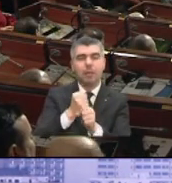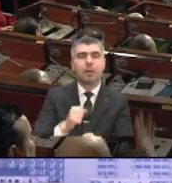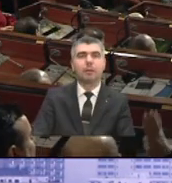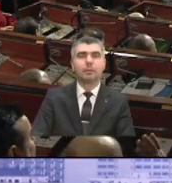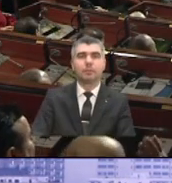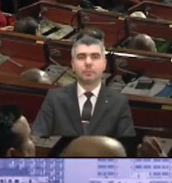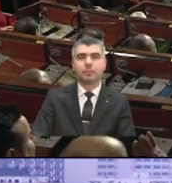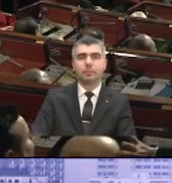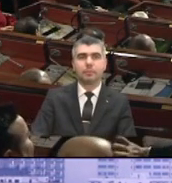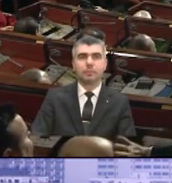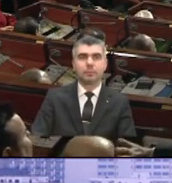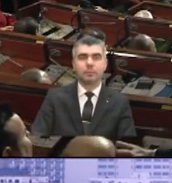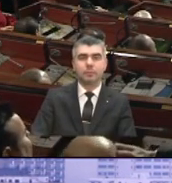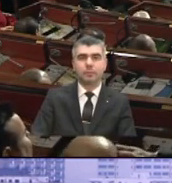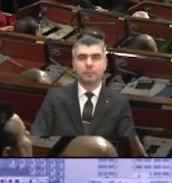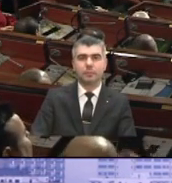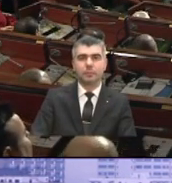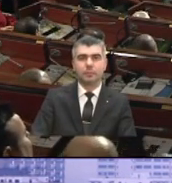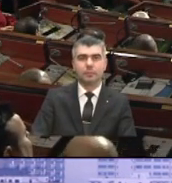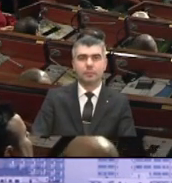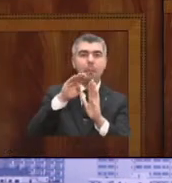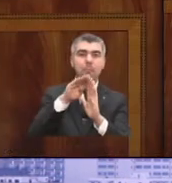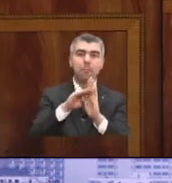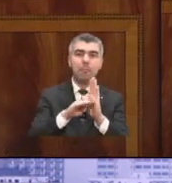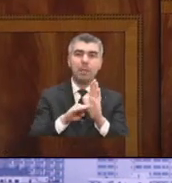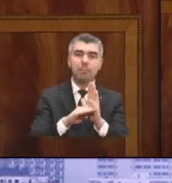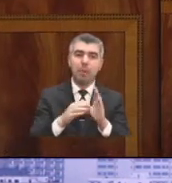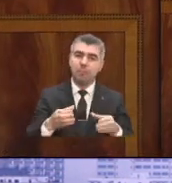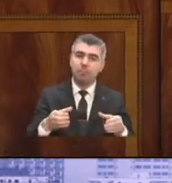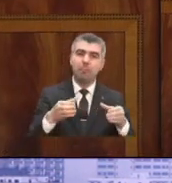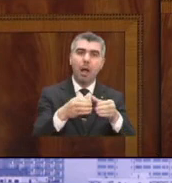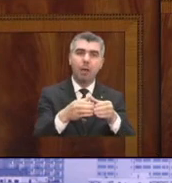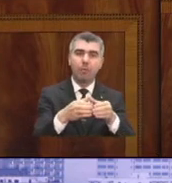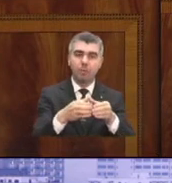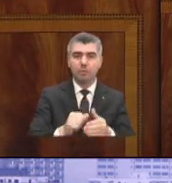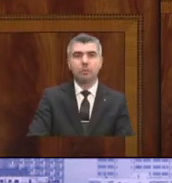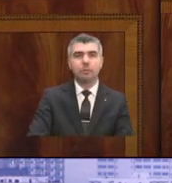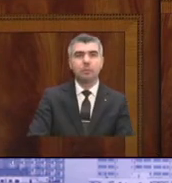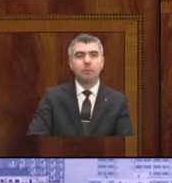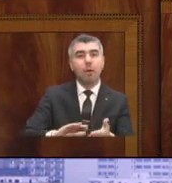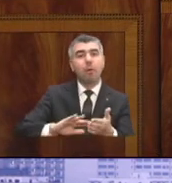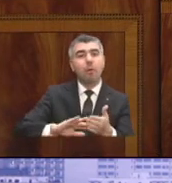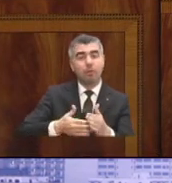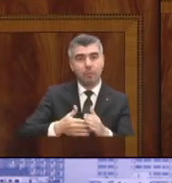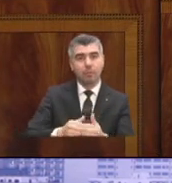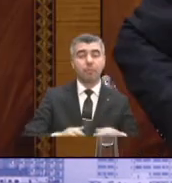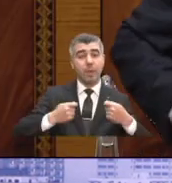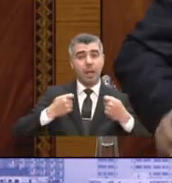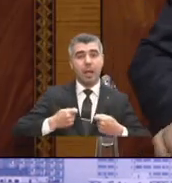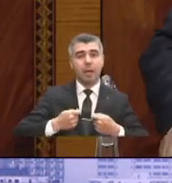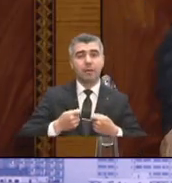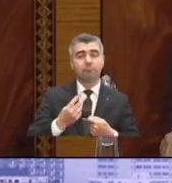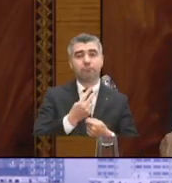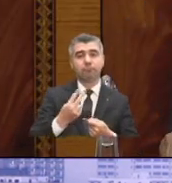راسها مثلا مشروع قانون مهم جدا اللي هو الاثراء الغير المشروع وهذا السحب هذا الذي لم تتبعه